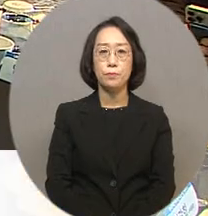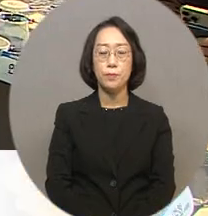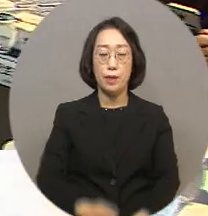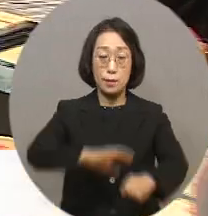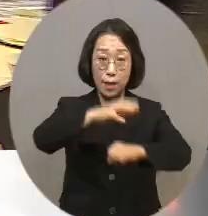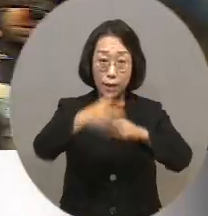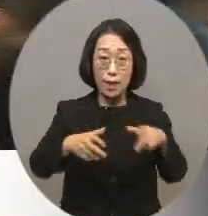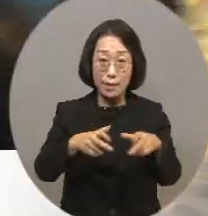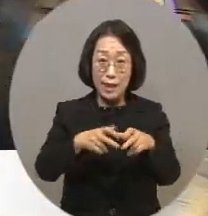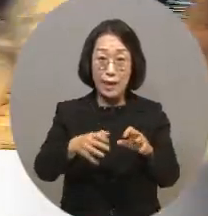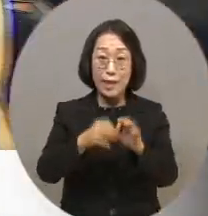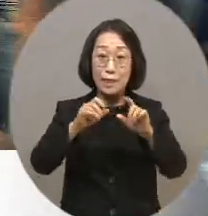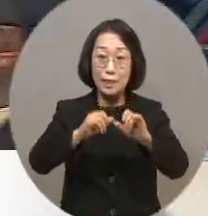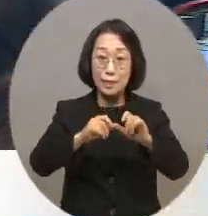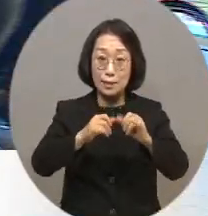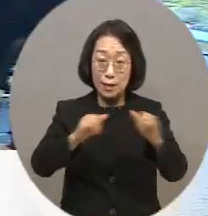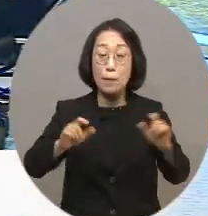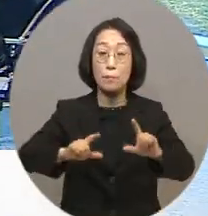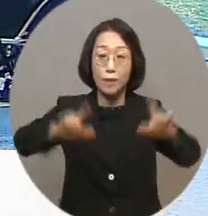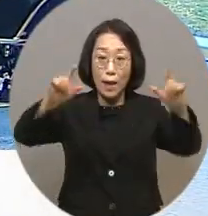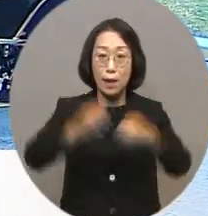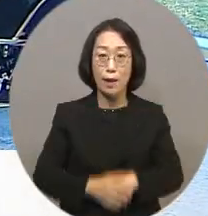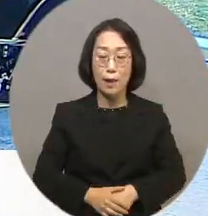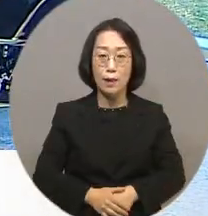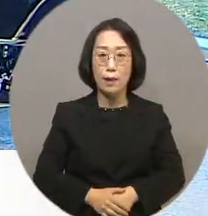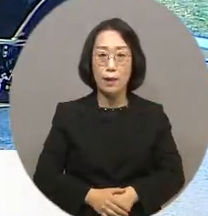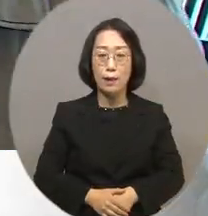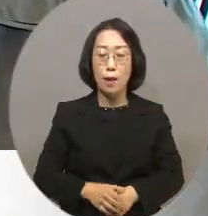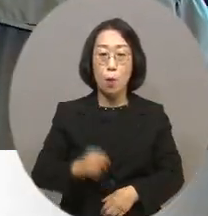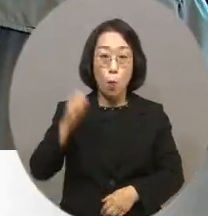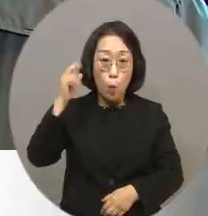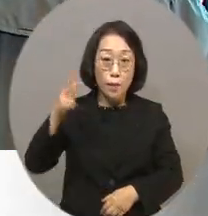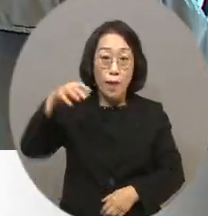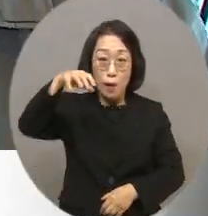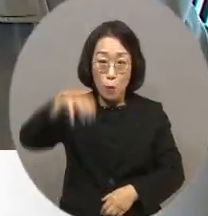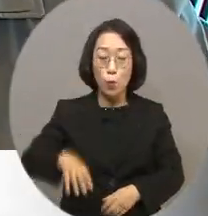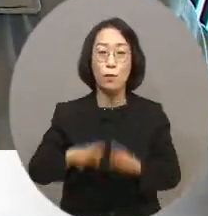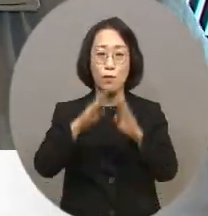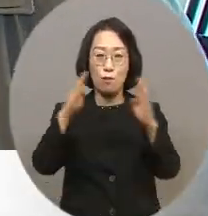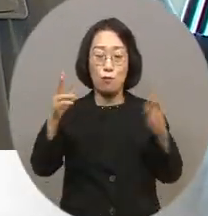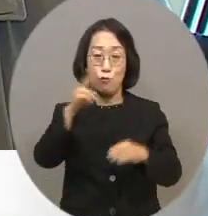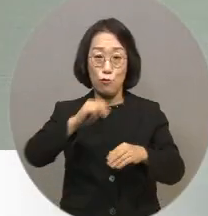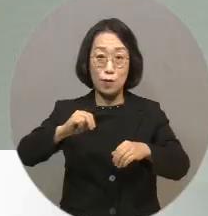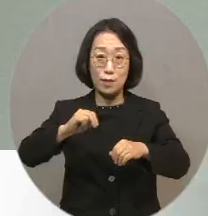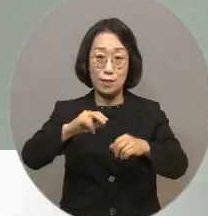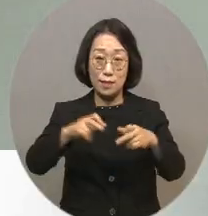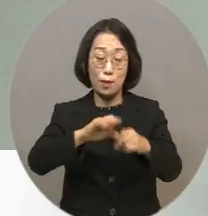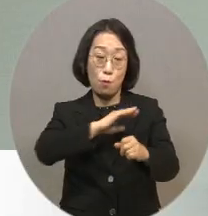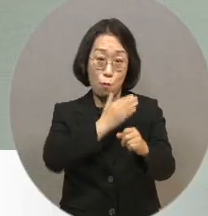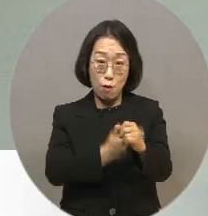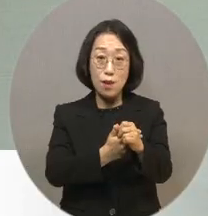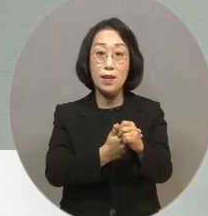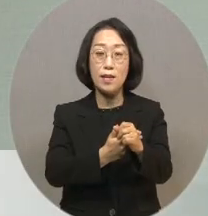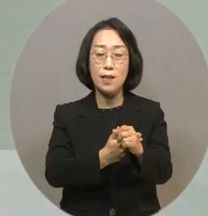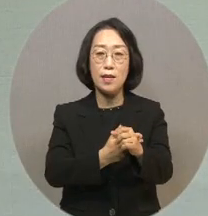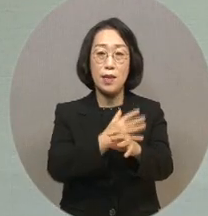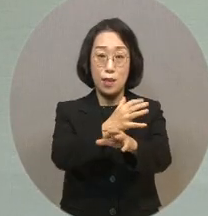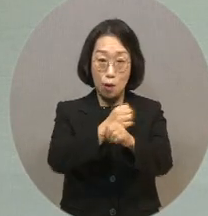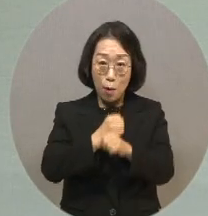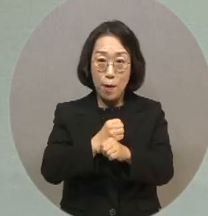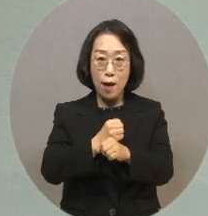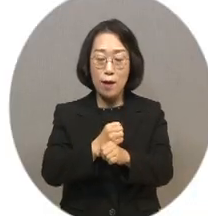세계 장애인의인 지난 3일 마포고 나루에서 UN 장애인 리업 협력단 발대식이